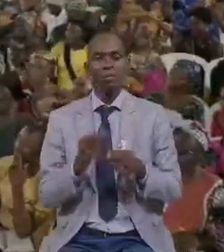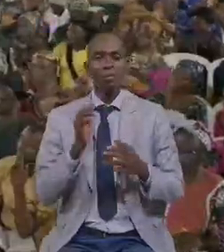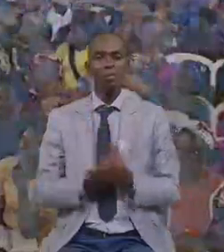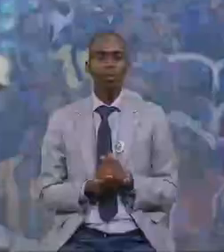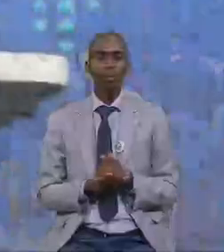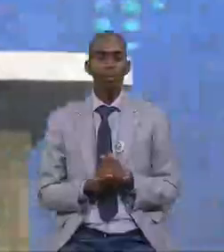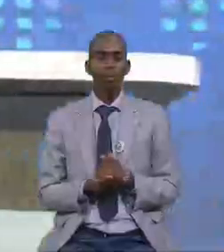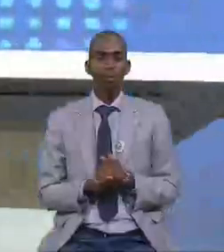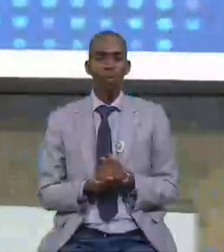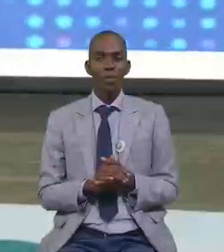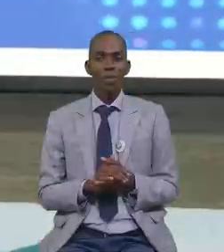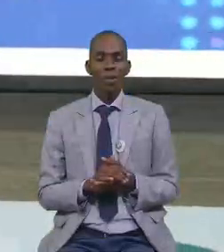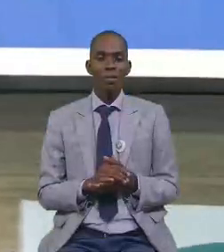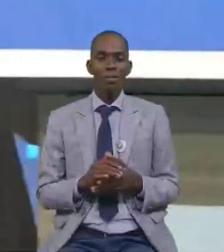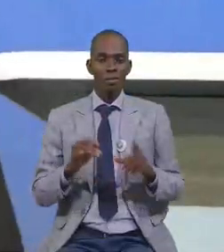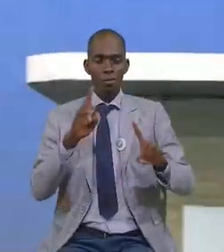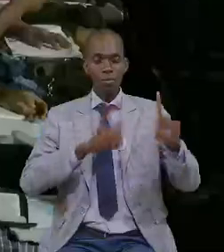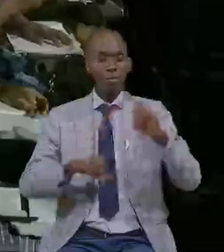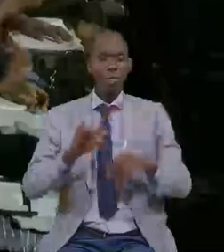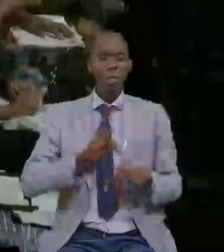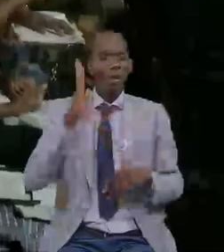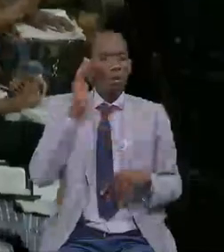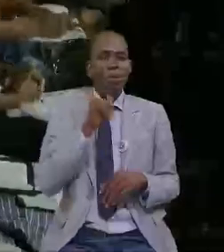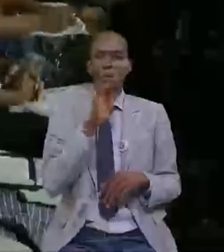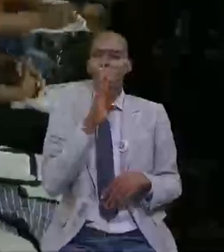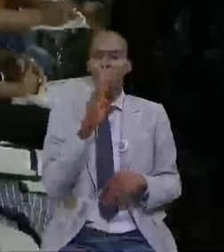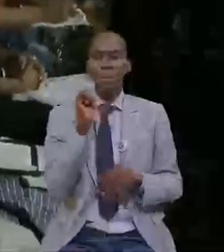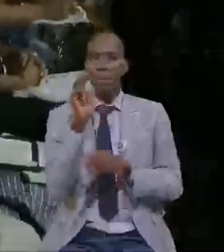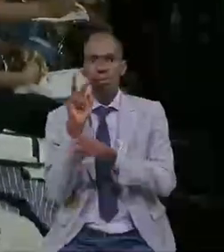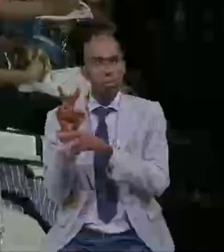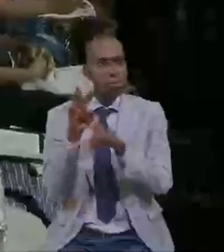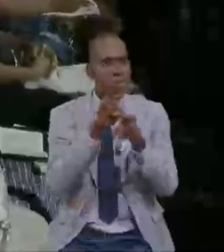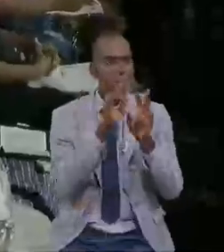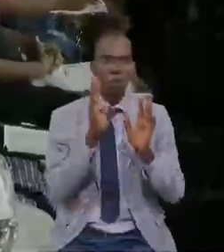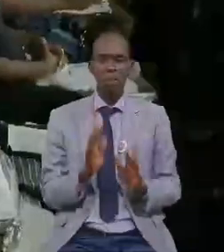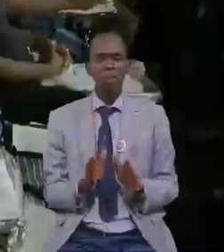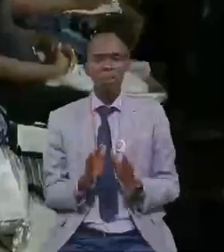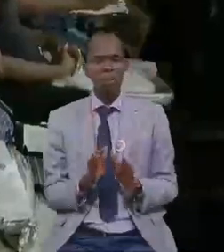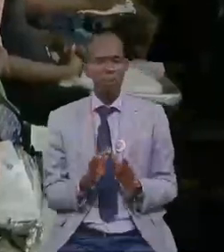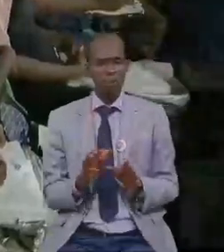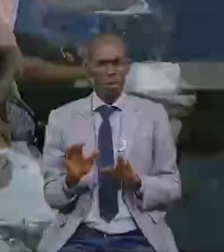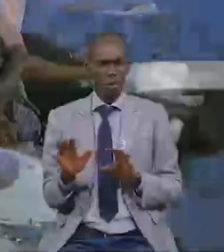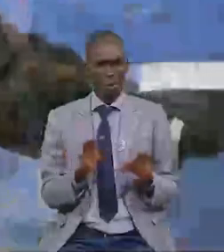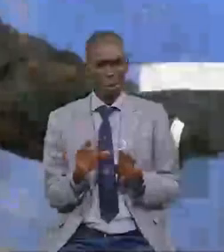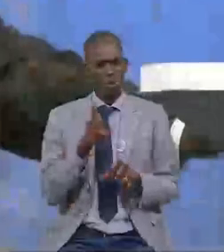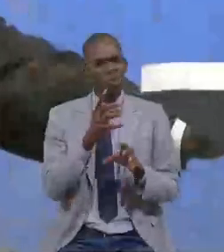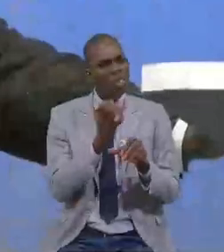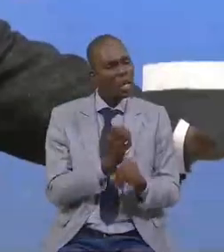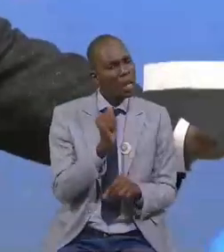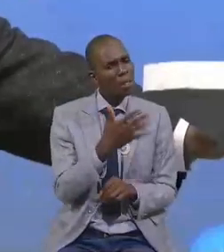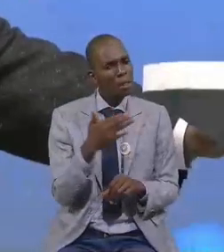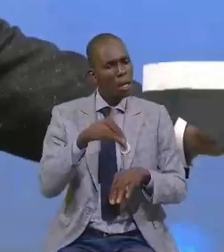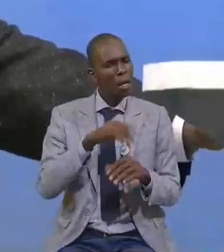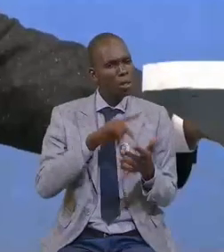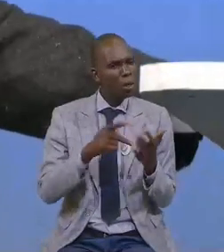Je ne serai pas un spectateur. Papa, est-ce que tu as reçu quelque chose là-bas?